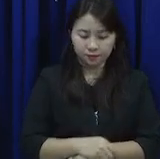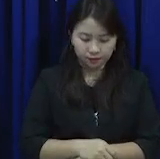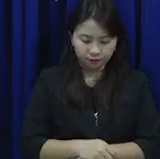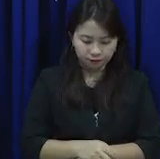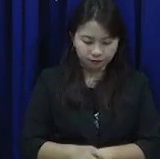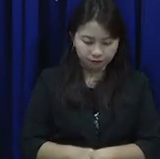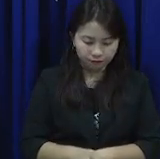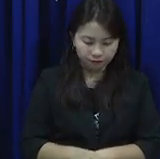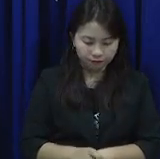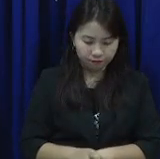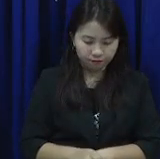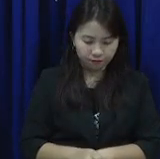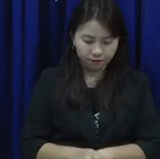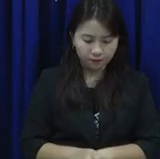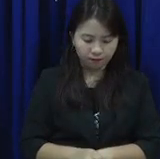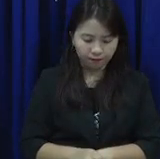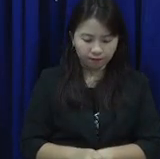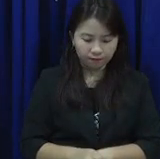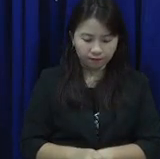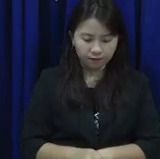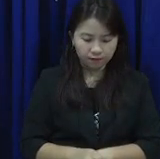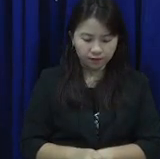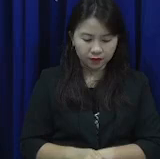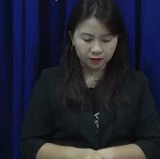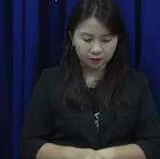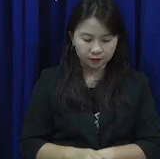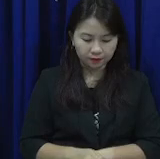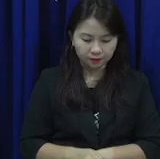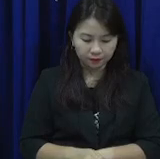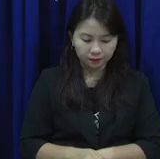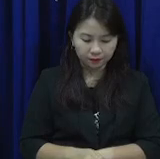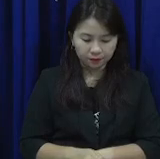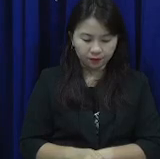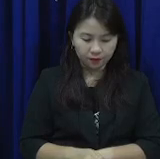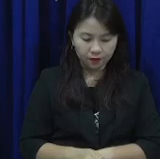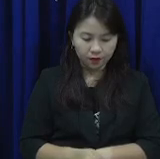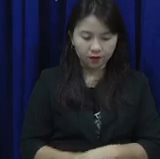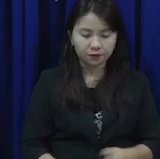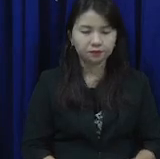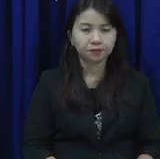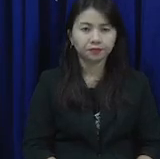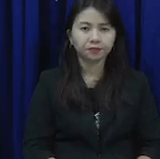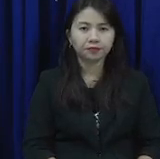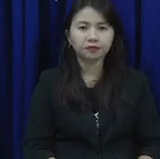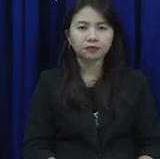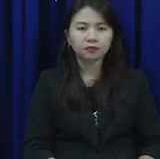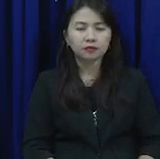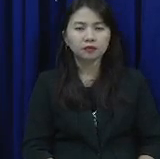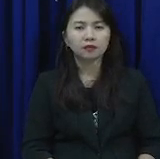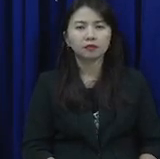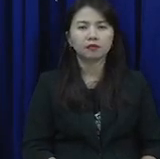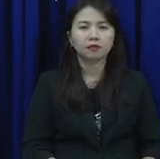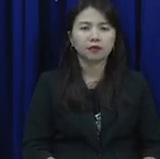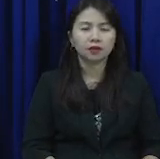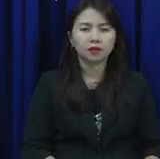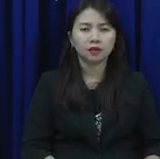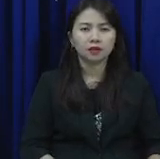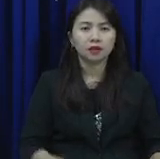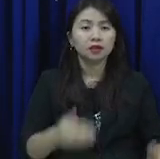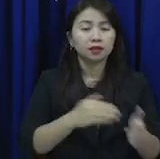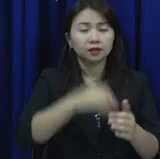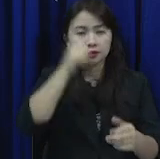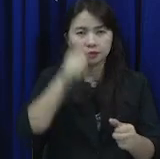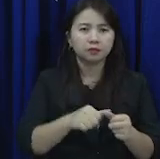time sa pag-invest ng inyong effort at sa pag-invest ng inyong pera sa gawain ng panginoon sanayin niyo na yan kasi tandaan niyo